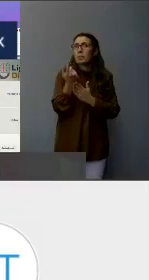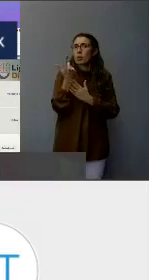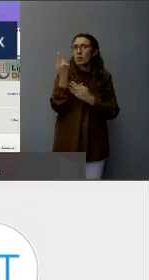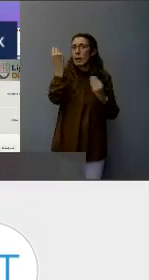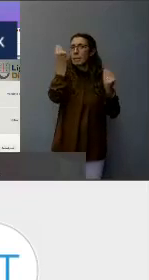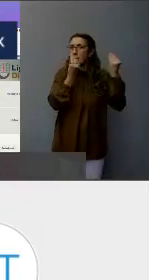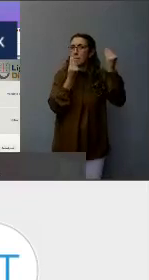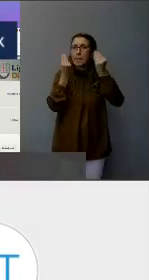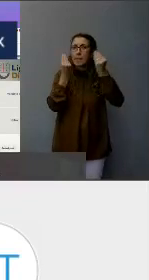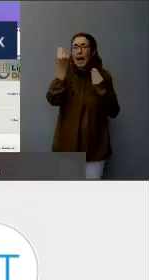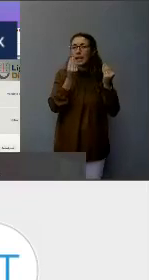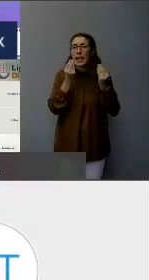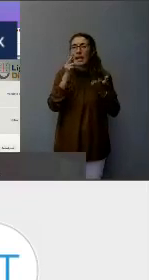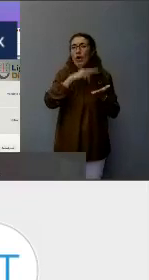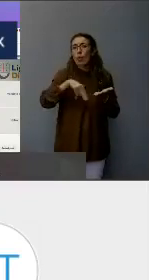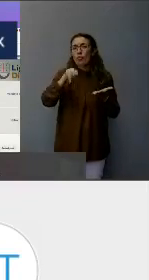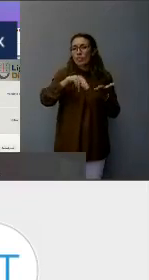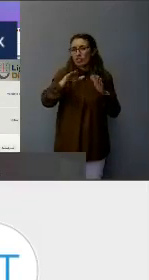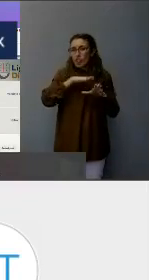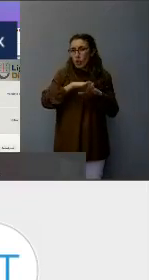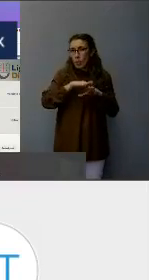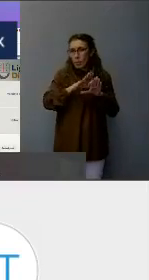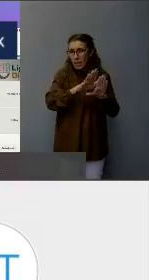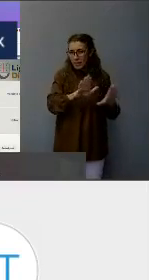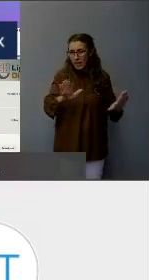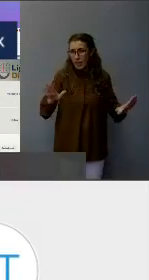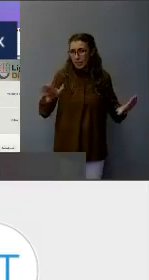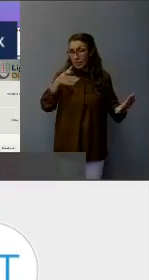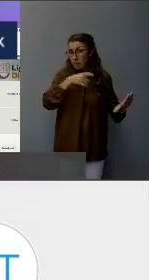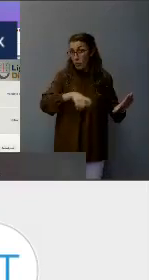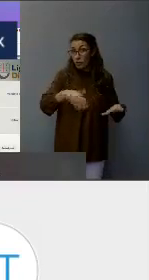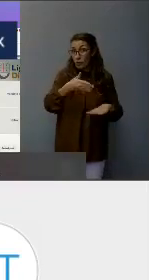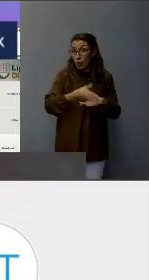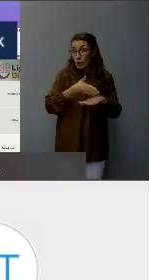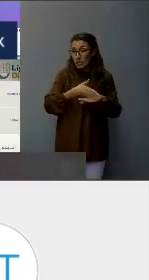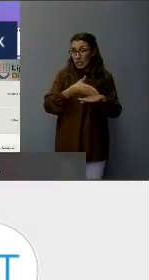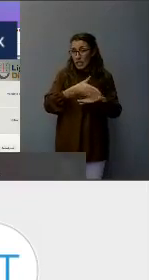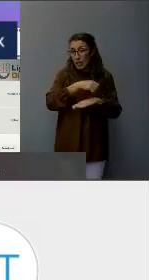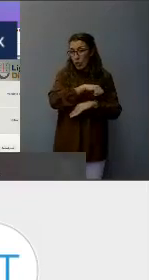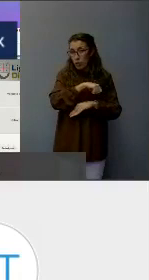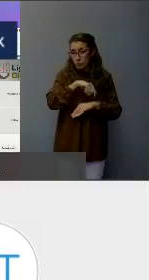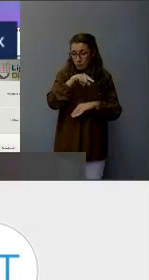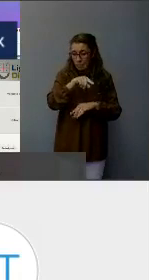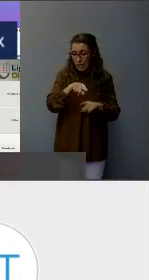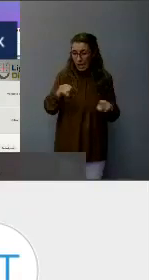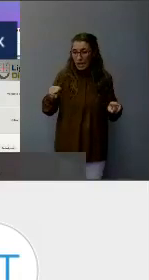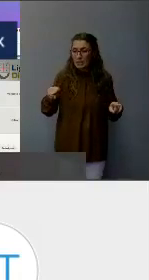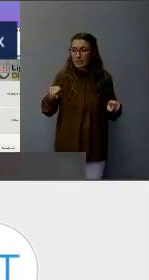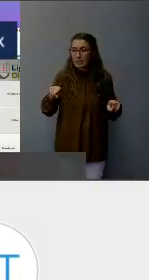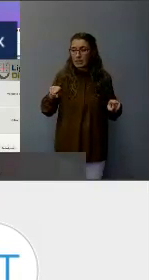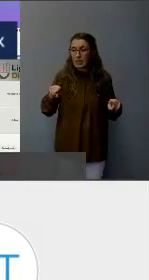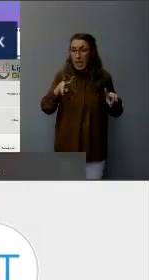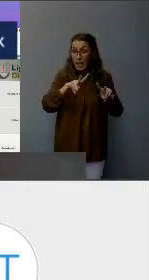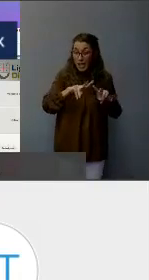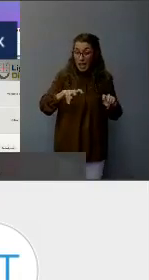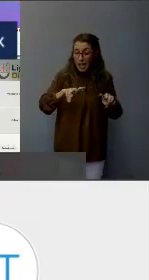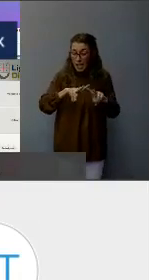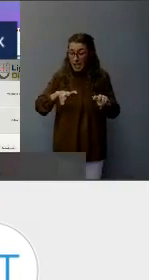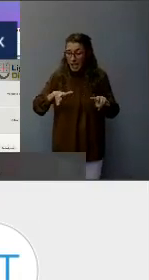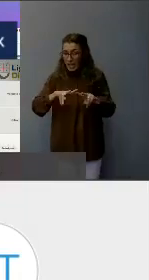competenti perché i consiglieri comunali nell'aria analizzarla delibera